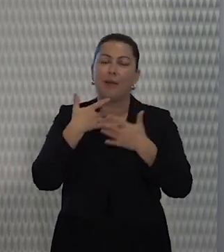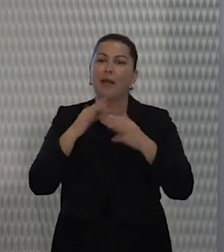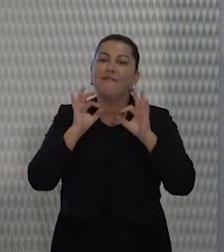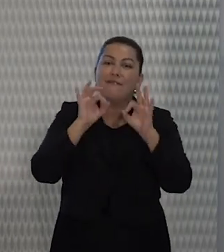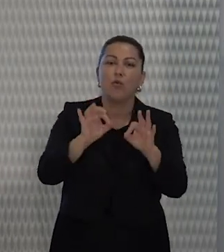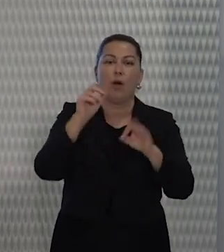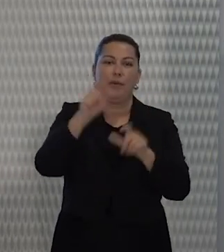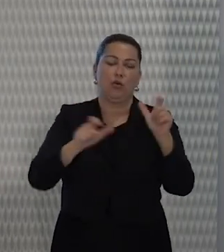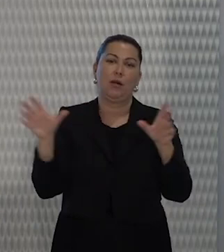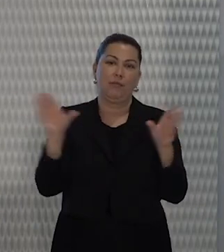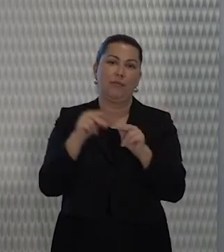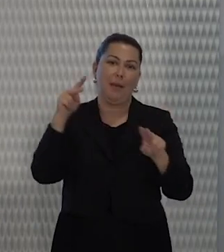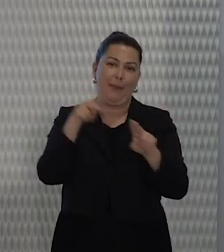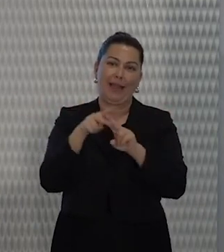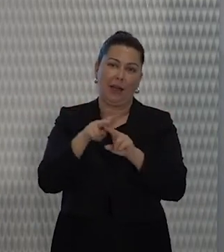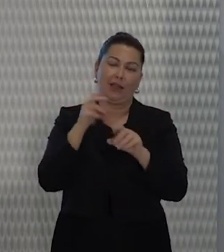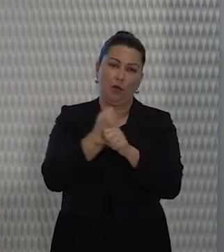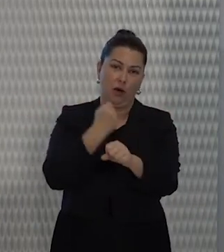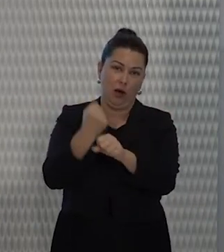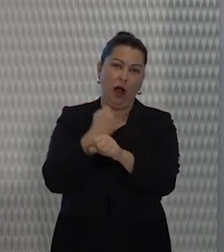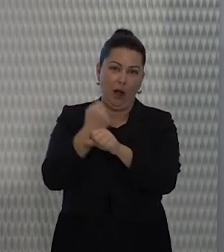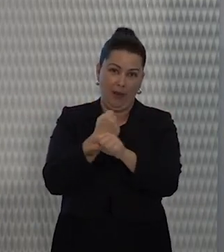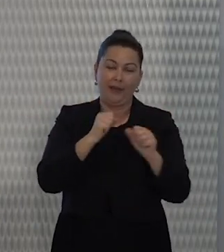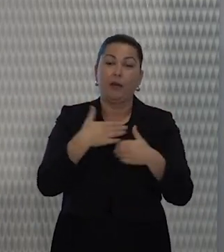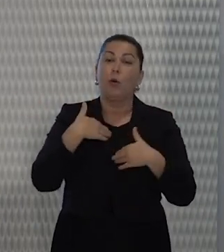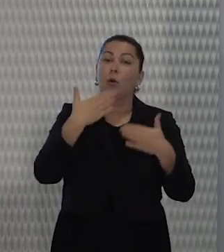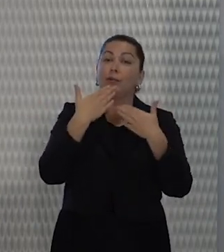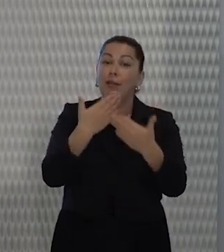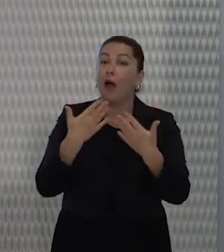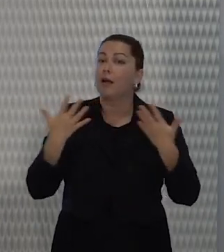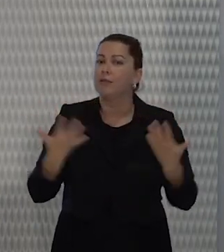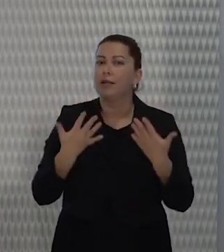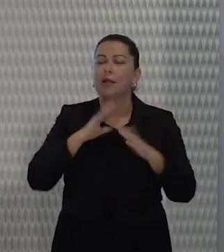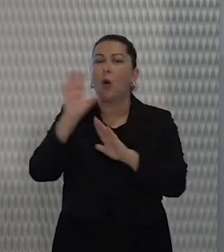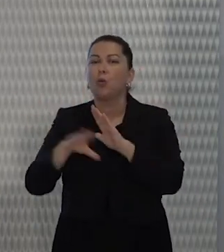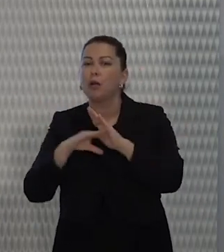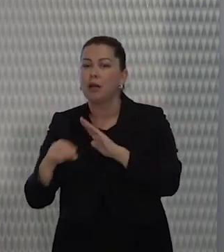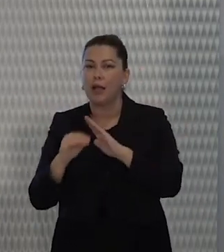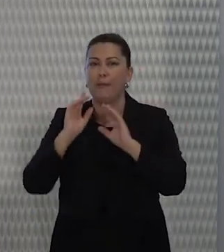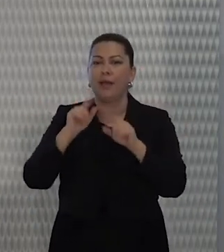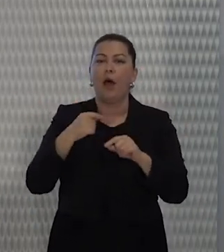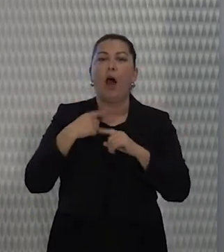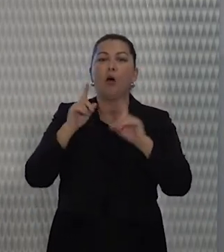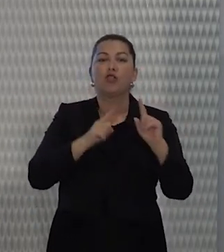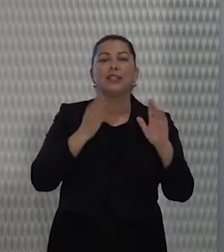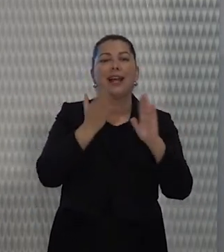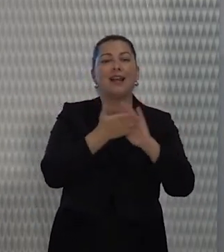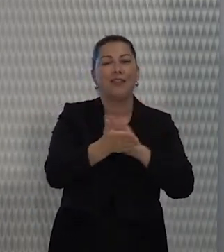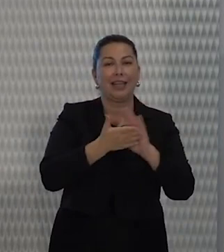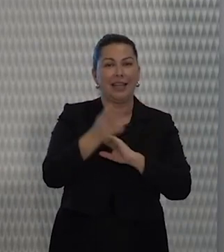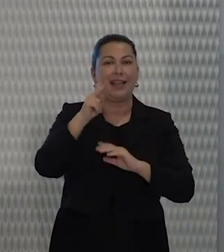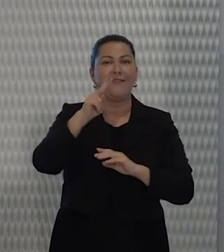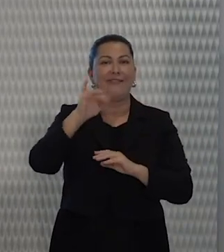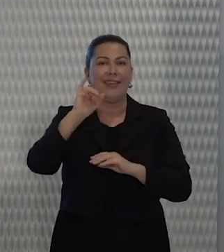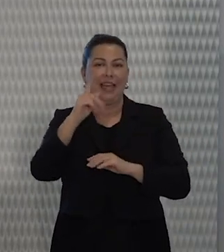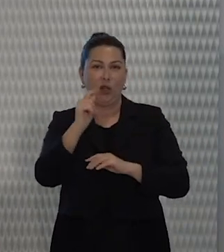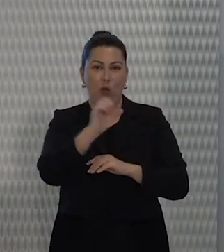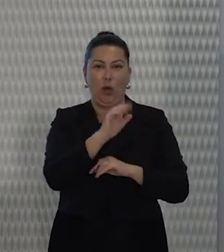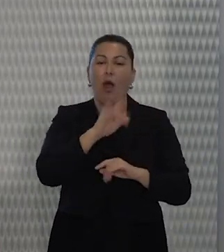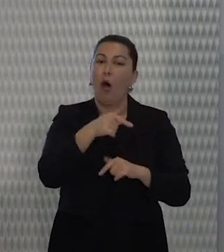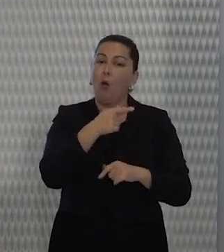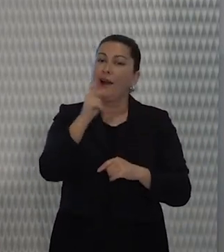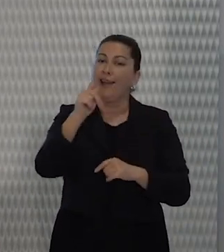Menschen mit Beeinträchtigungen. Ich möchte mich bedanken bei den Unternehmen, stellvertretend bei dir, Vic, bei der KTM, dass wir